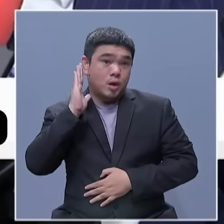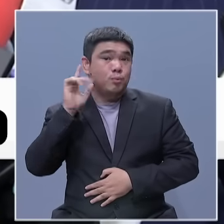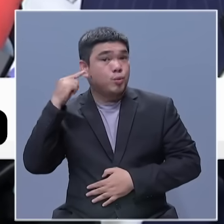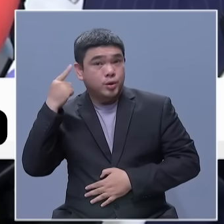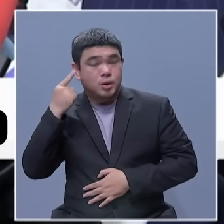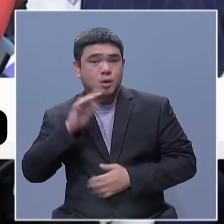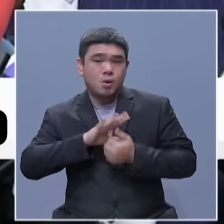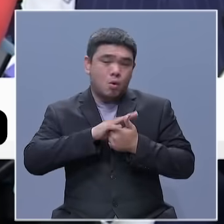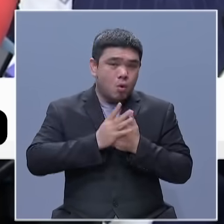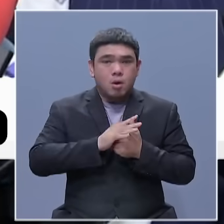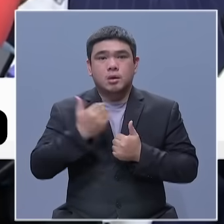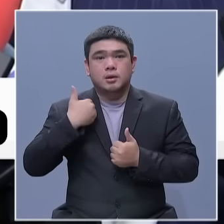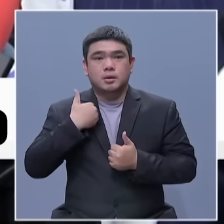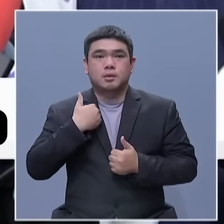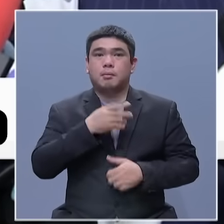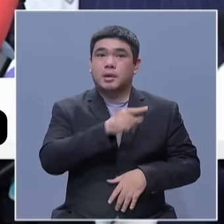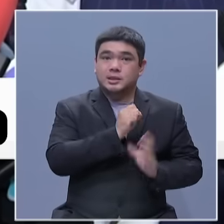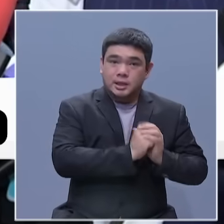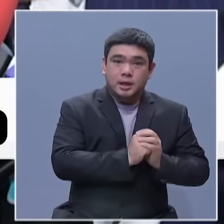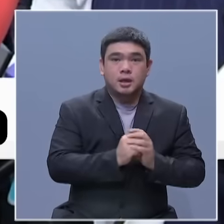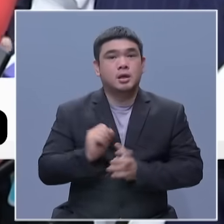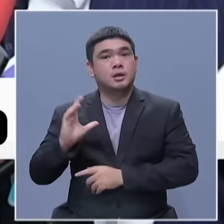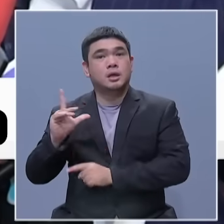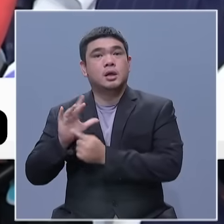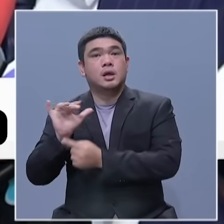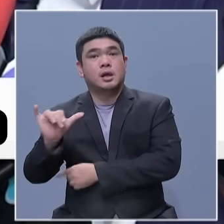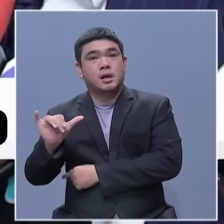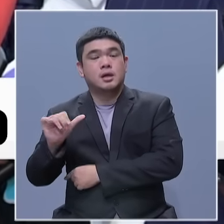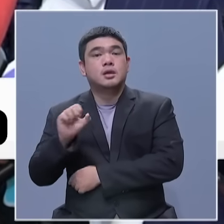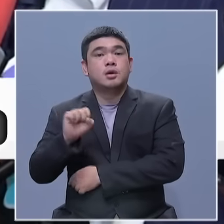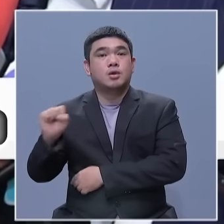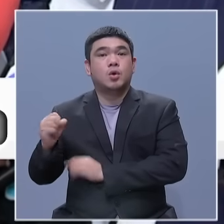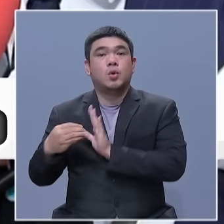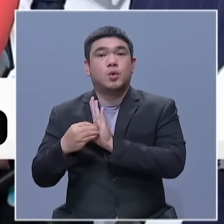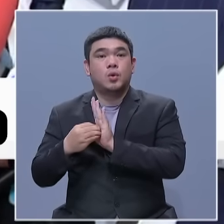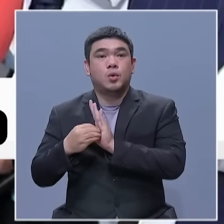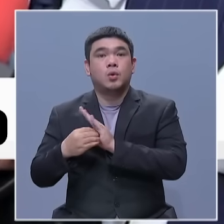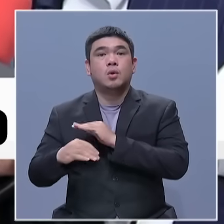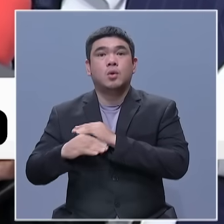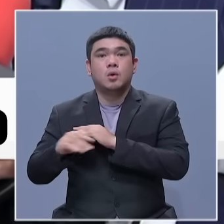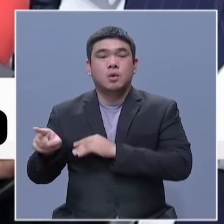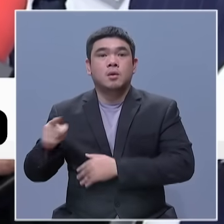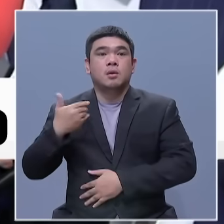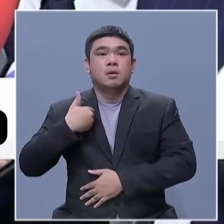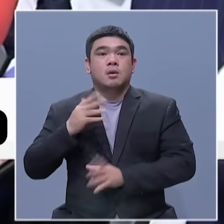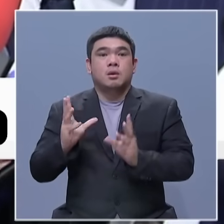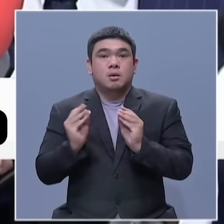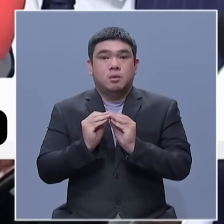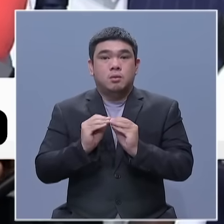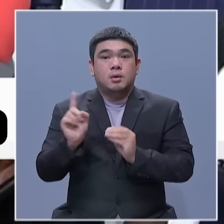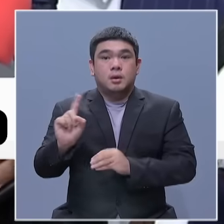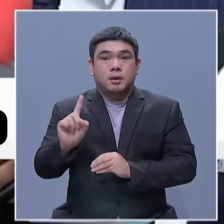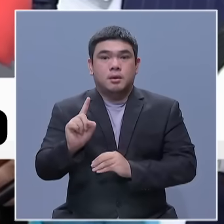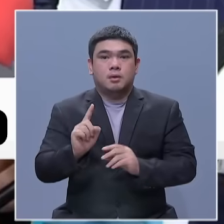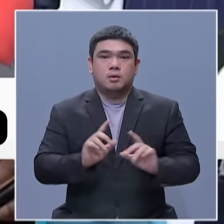าส.ส.ปราจีนบุรีและคุณชัยยามพวานมั่นเพียรจิตส.ส.กทม.ฝั่งทนนะครับที่ประชุมมีการตัดสินออก